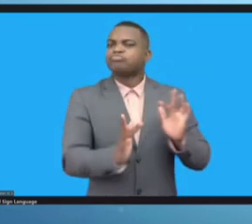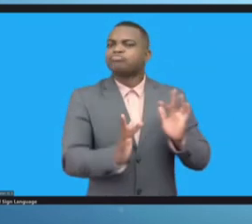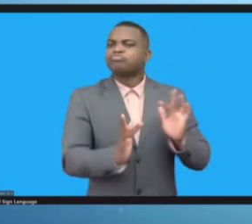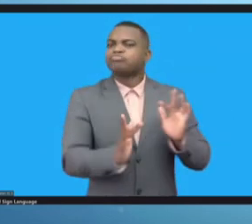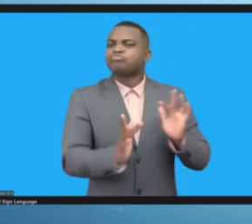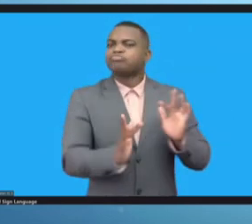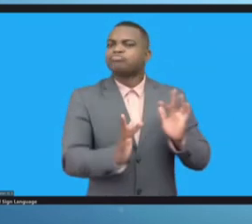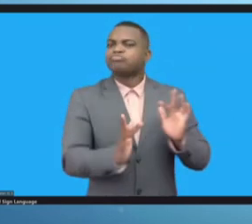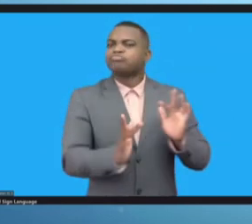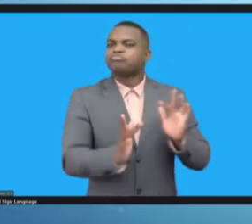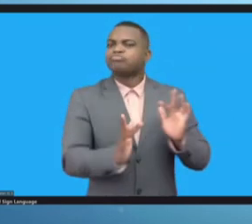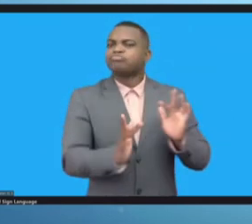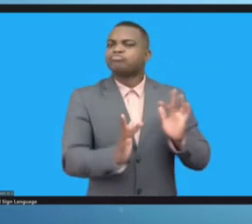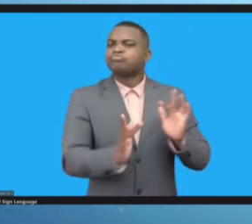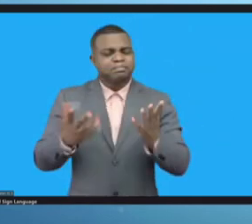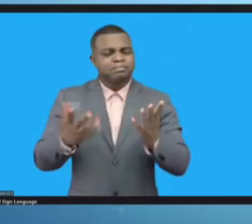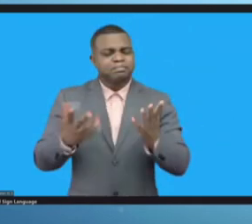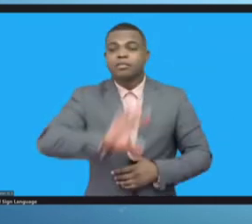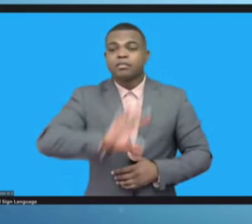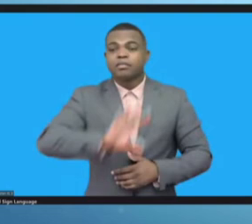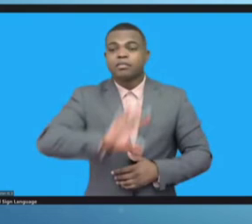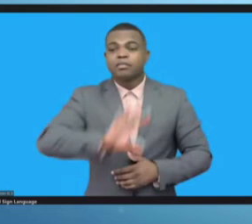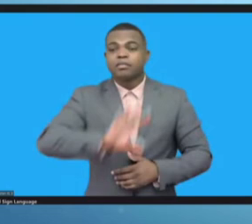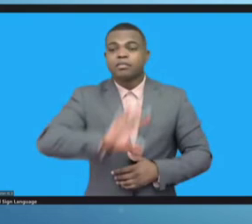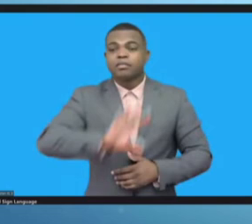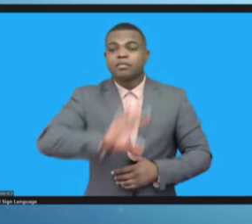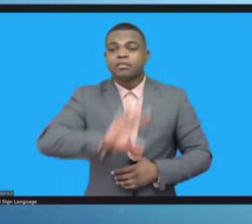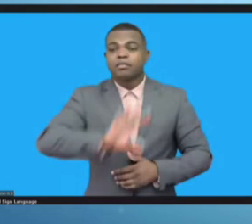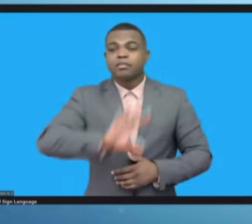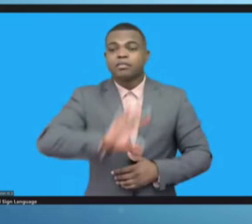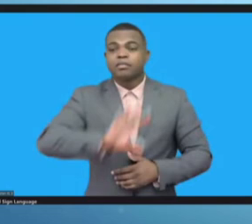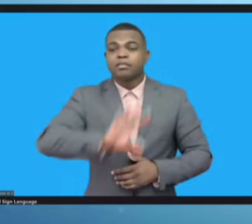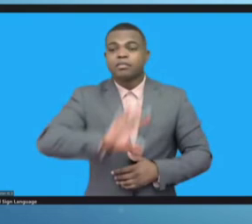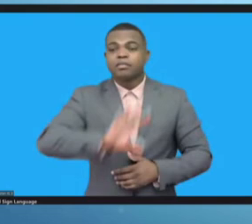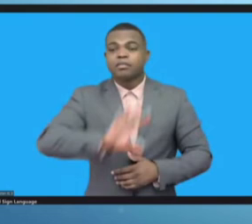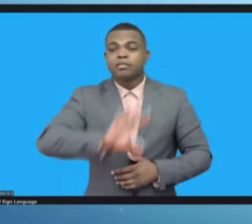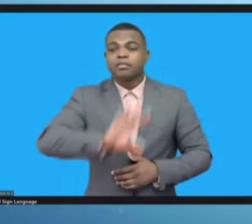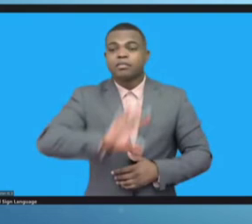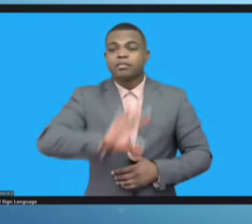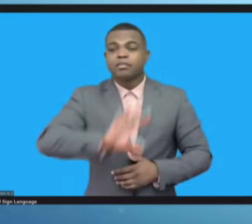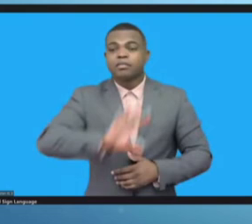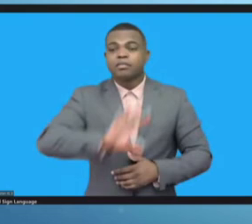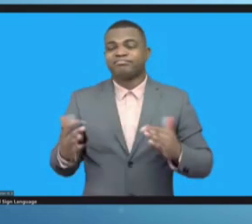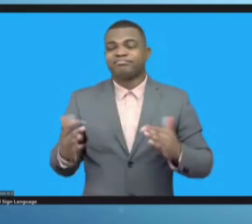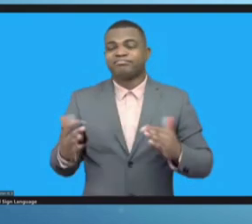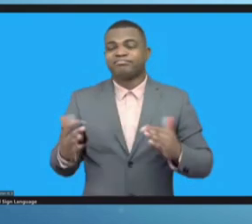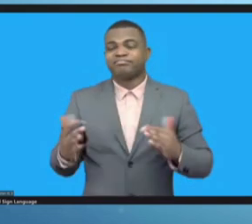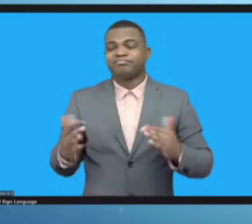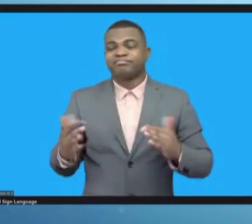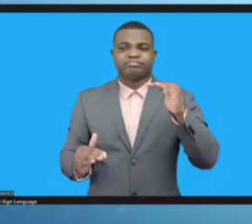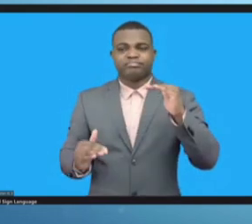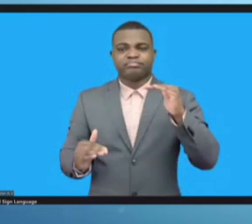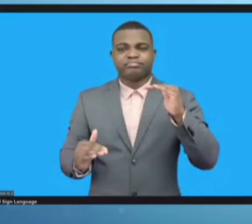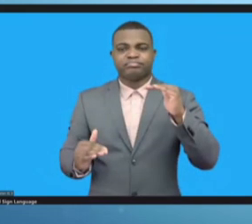Cet écart, ce fossé numérique, donc fait courir le risque à la population non connectée